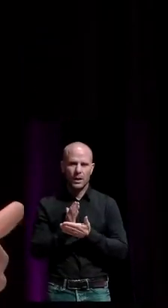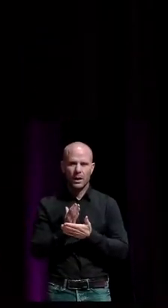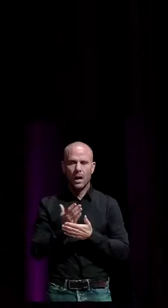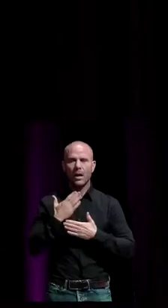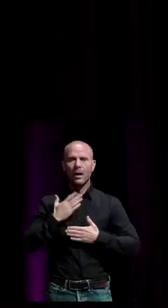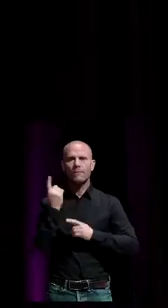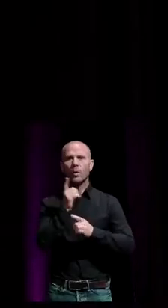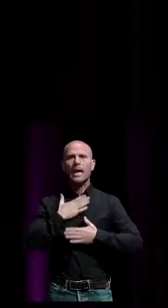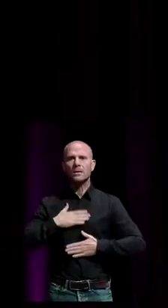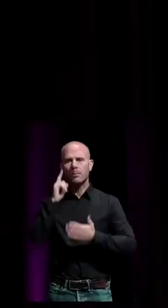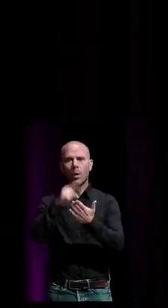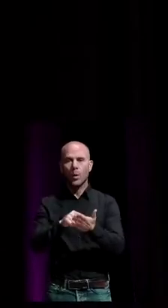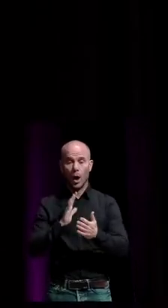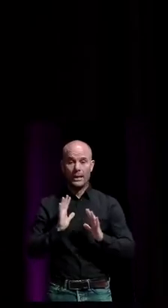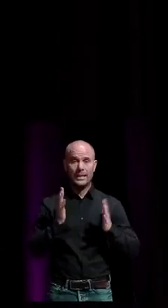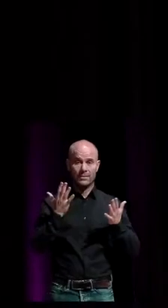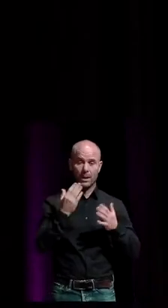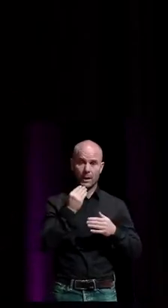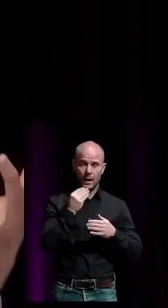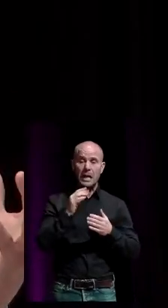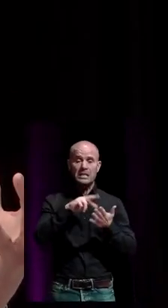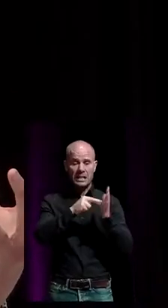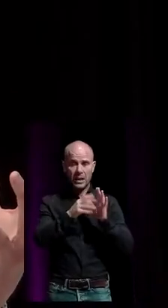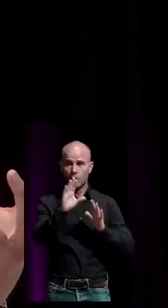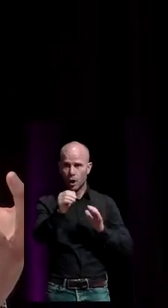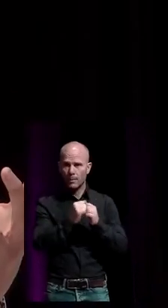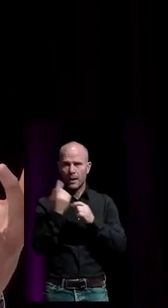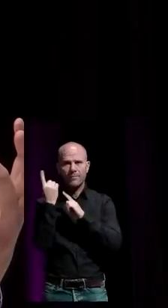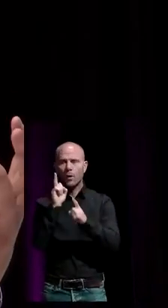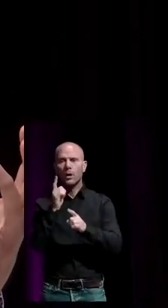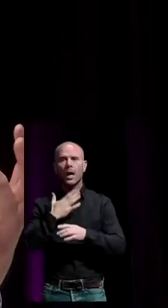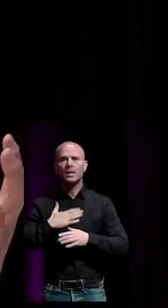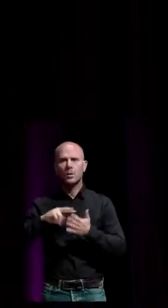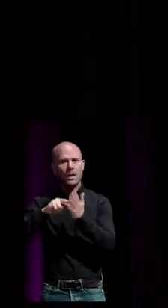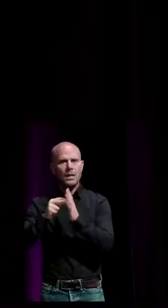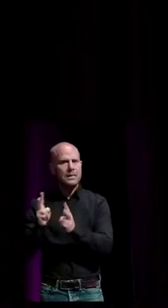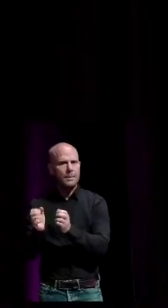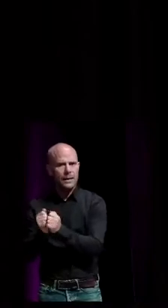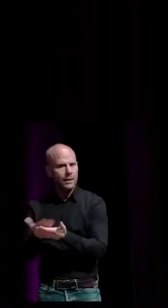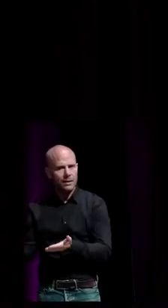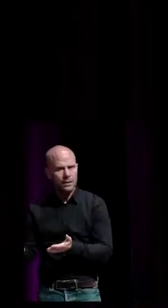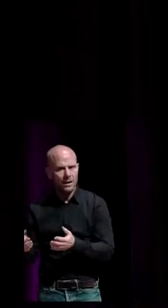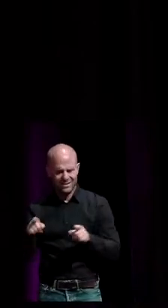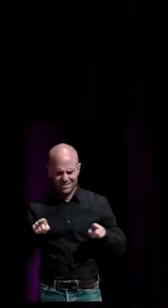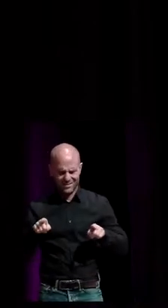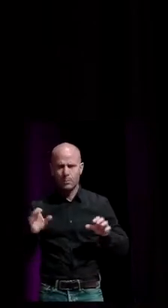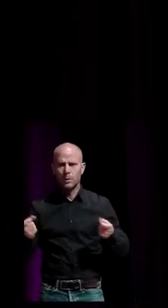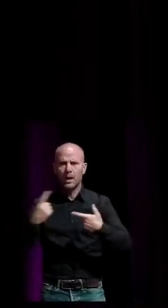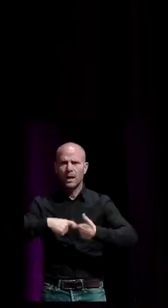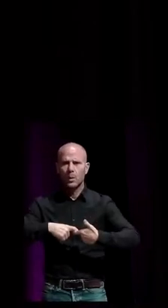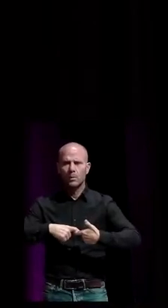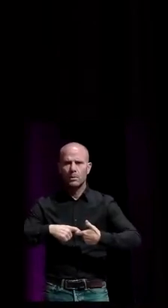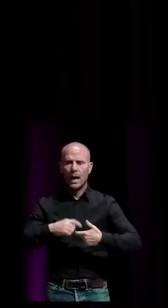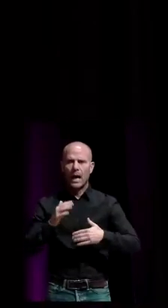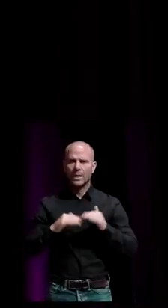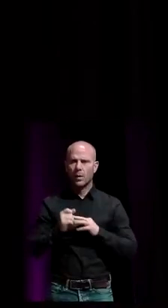folkhälsomål. Att vi arbetar med livsmedelsstrategi till exempel, men inte med en folkhälsostrategi på samma sätt. Och den där måste vi hänga ihop, för det handlar väldigt, väldigt mycket om